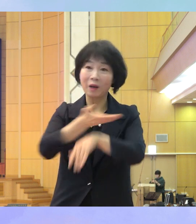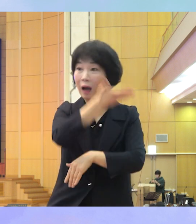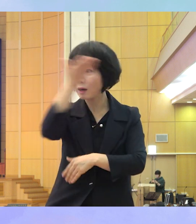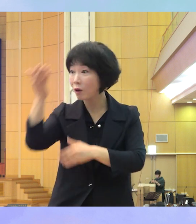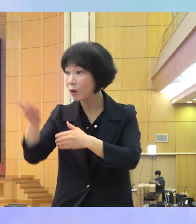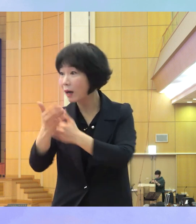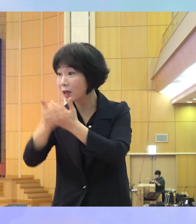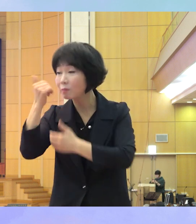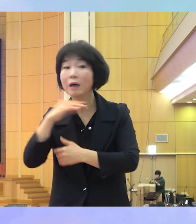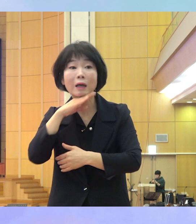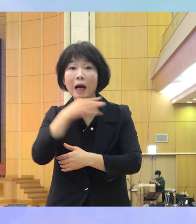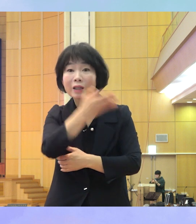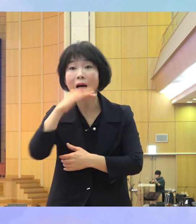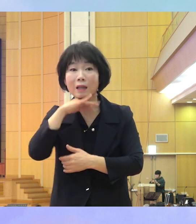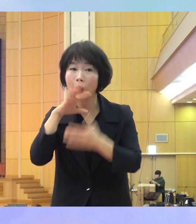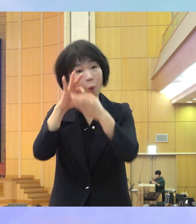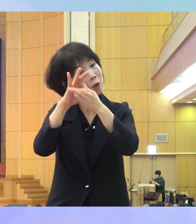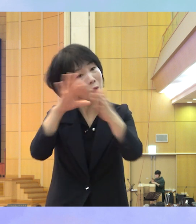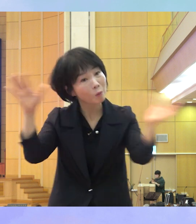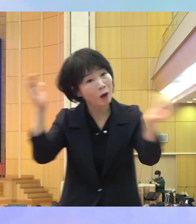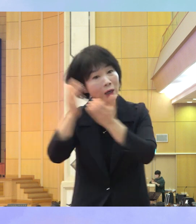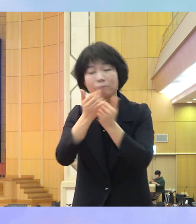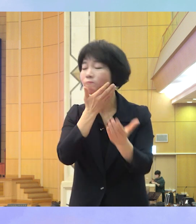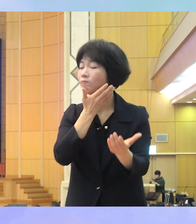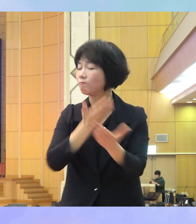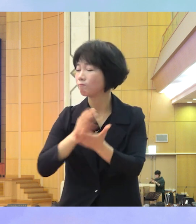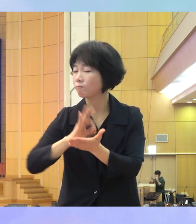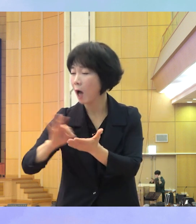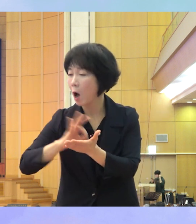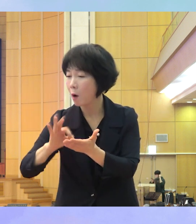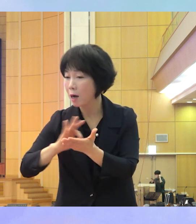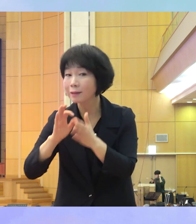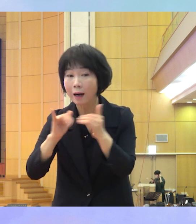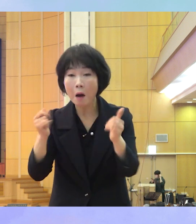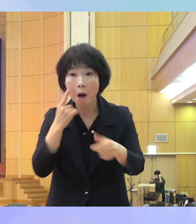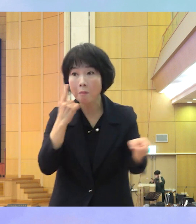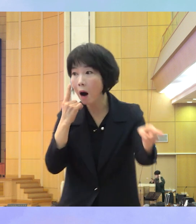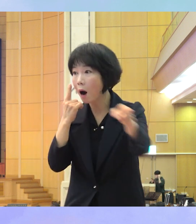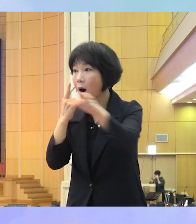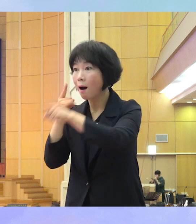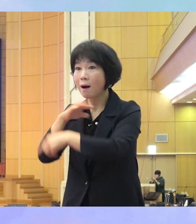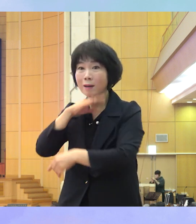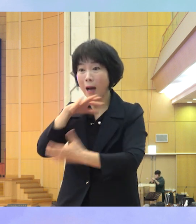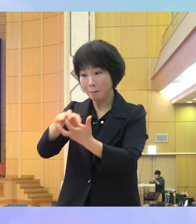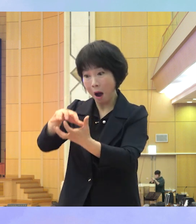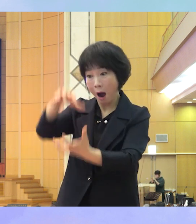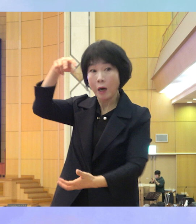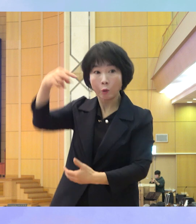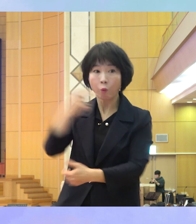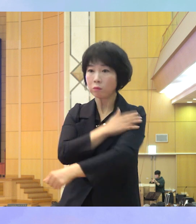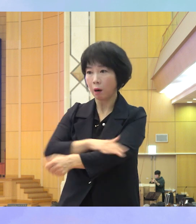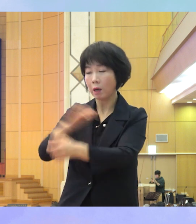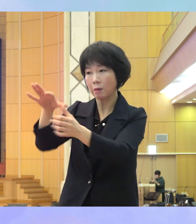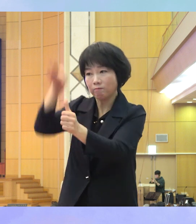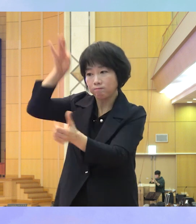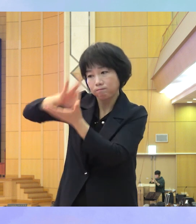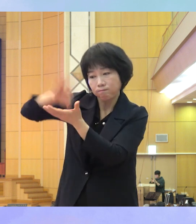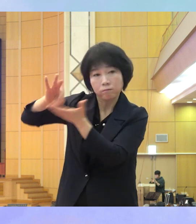관계없어. 하나님이 귀 쓰신 분들 보면 다 나이가 많이 들어서.